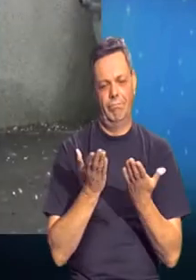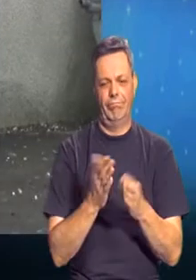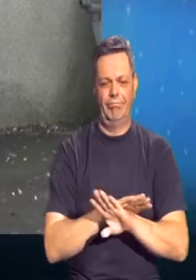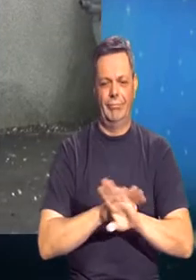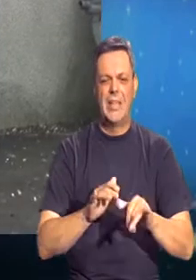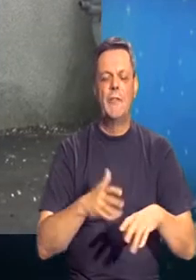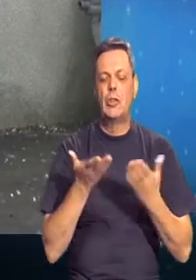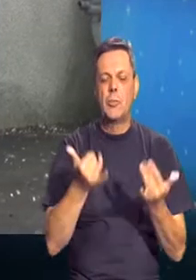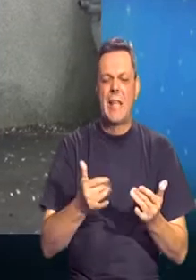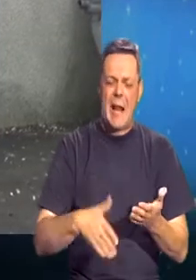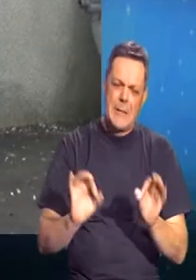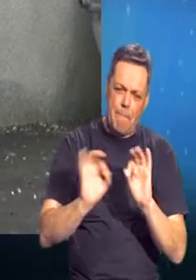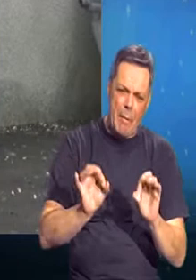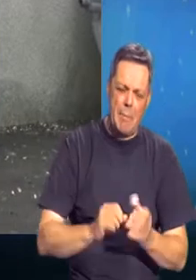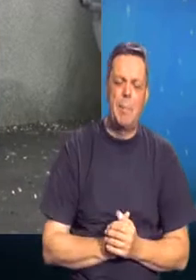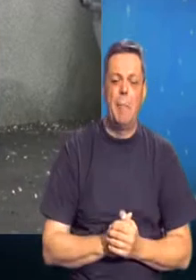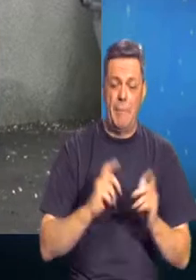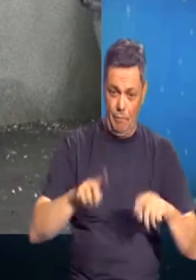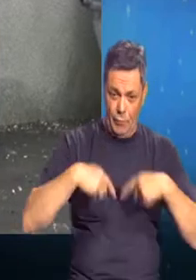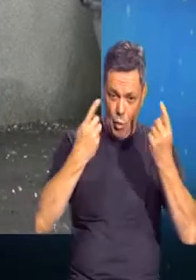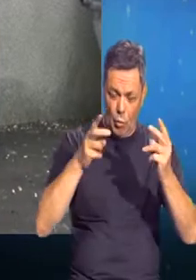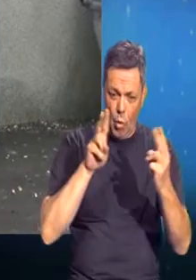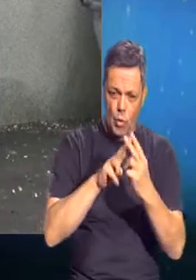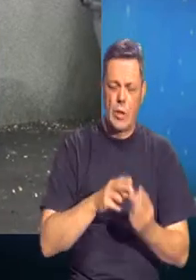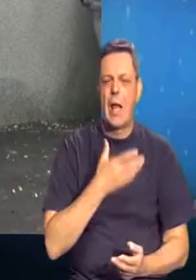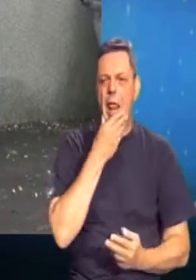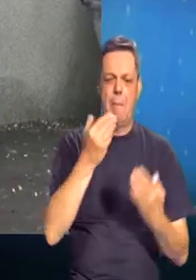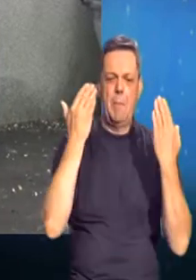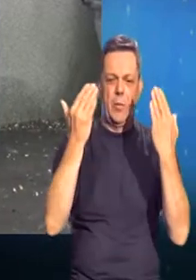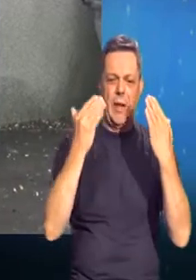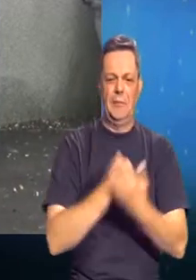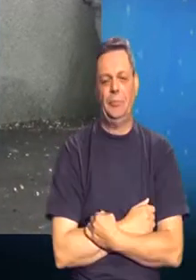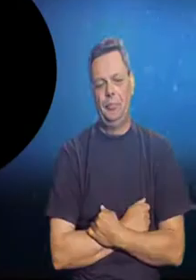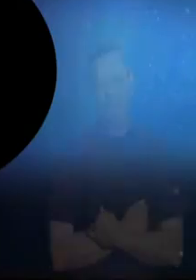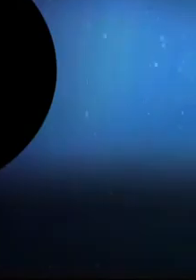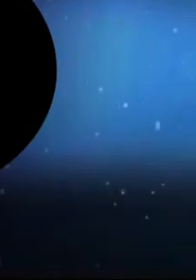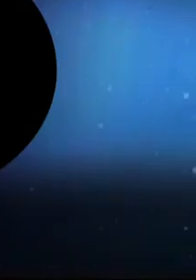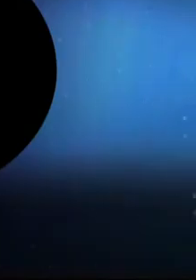To bi bilo sve što smo vam za danas pripremili. Do idućeg susreta, lijep pozdrav!